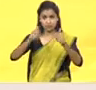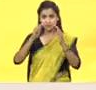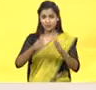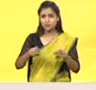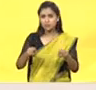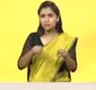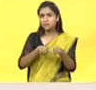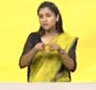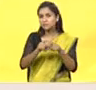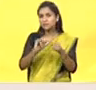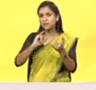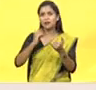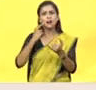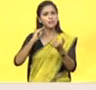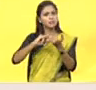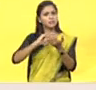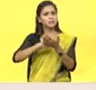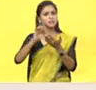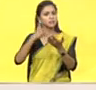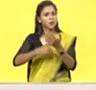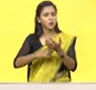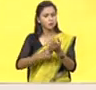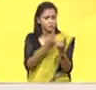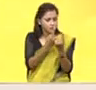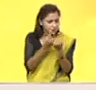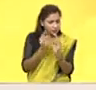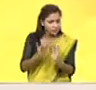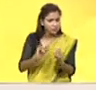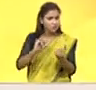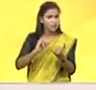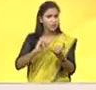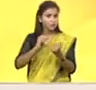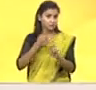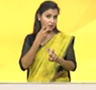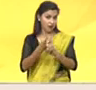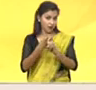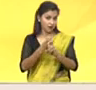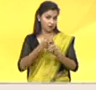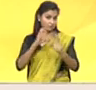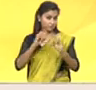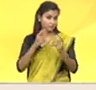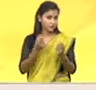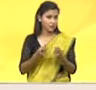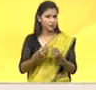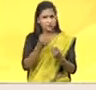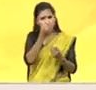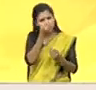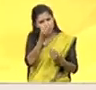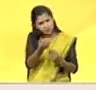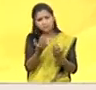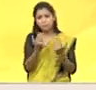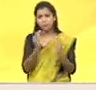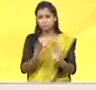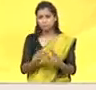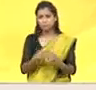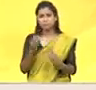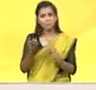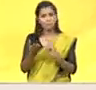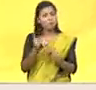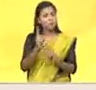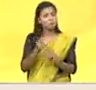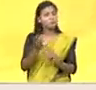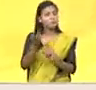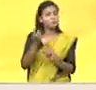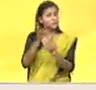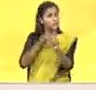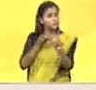इसरो में जाके टेस्टिंग कर सकते हैं हमारे हार्डवेयर का, ये काफी आसान तरीके से अभी हो सकता है। 3 साल पहले वो